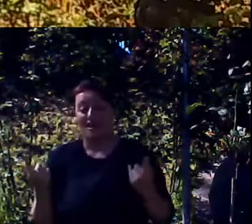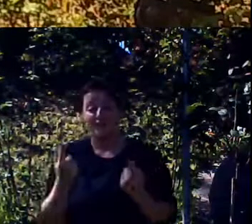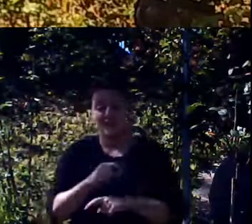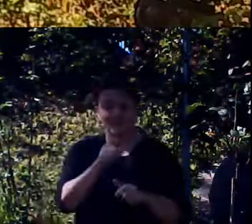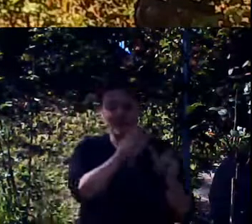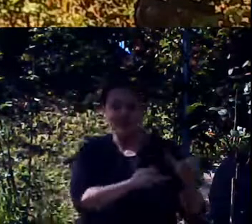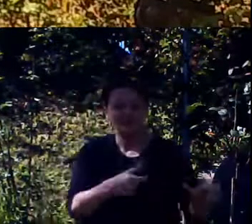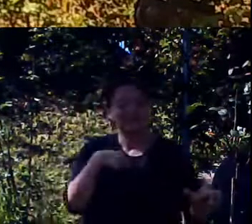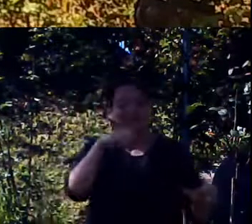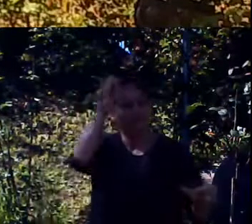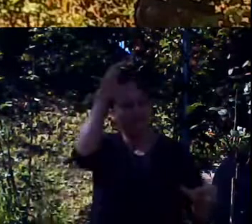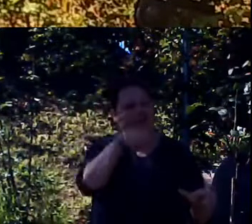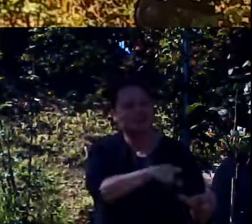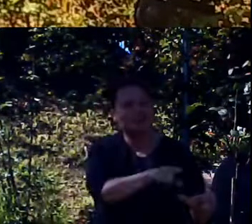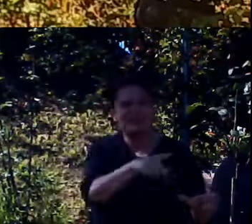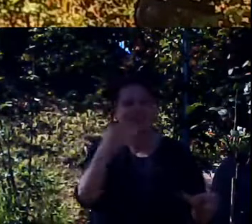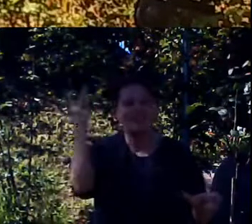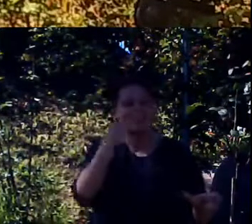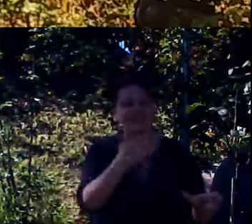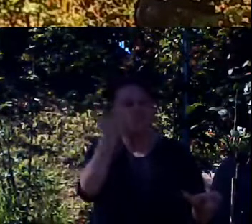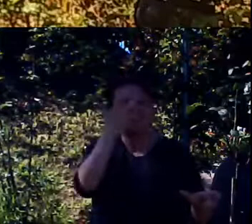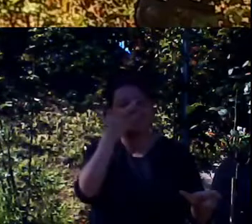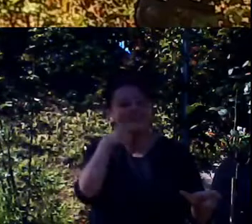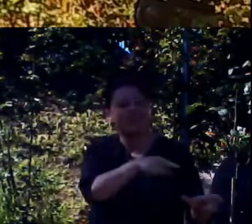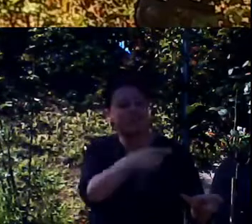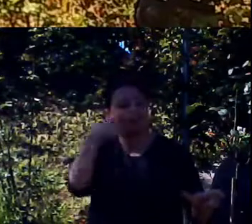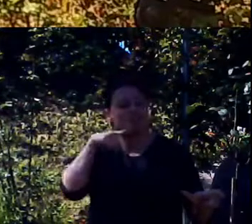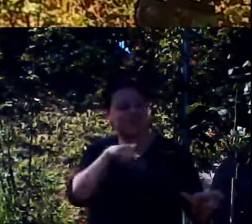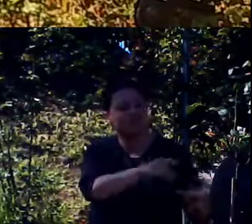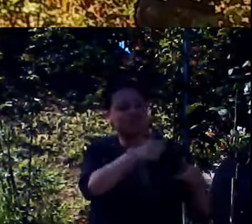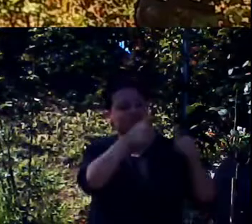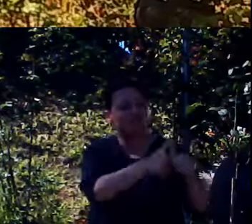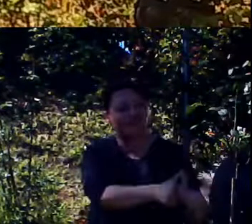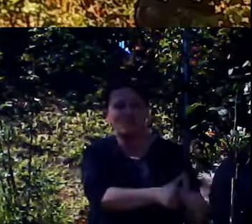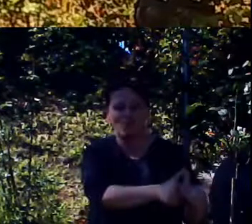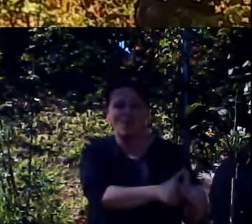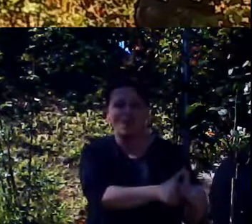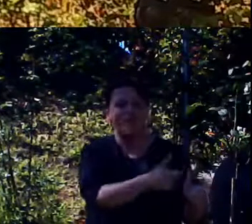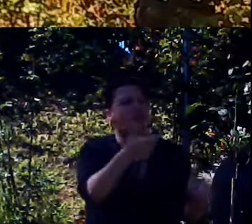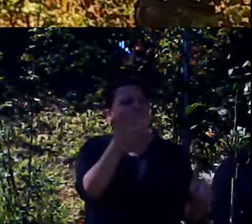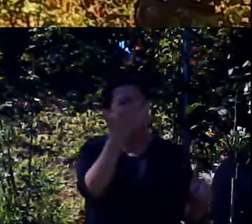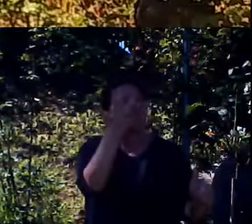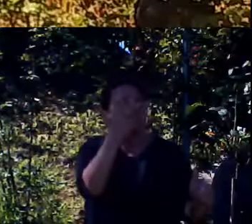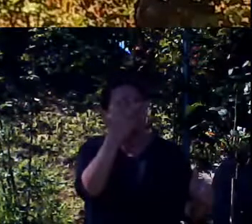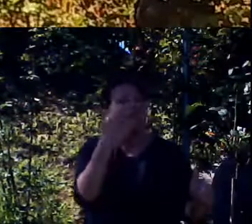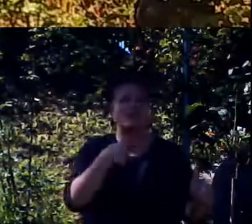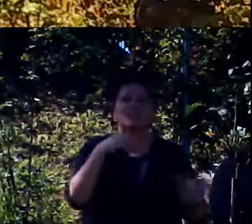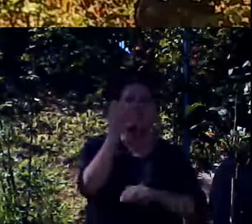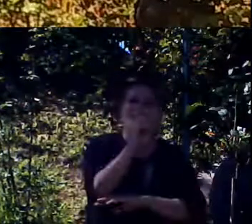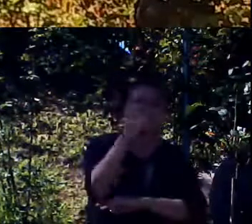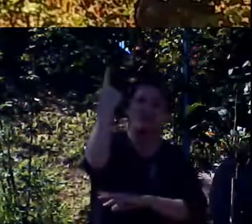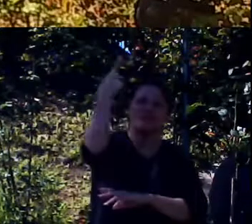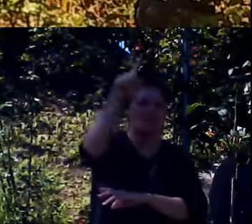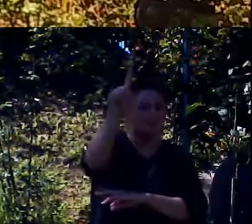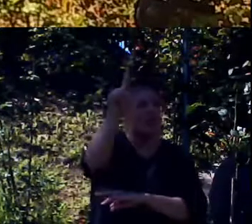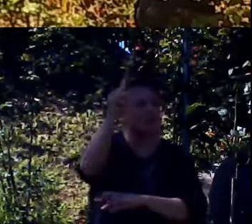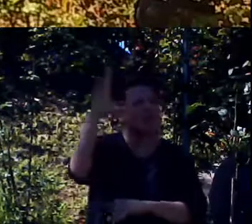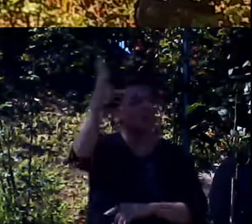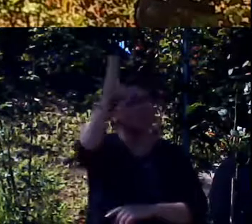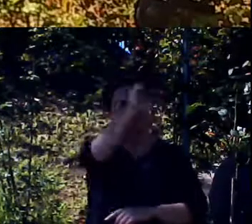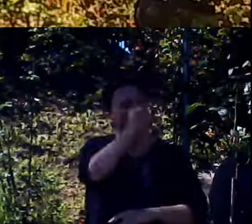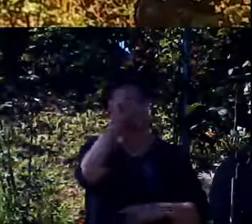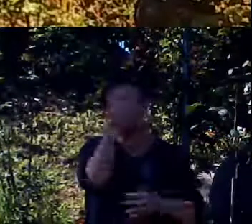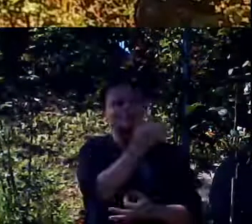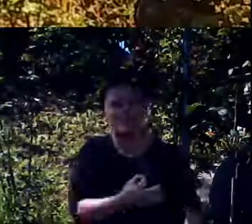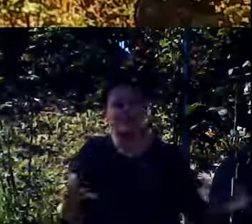verso la luce perché appaia chiaramente che le sue opere sono state fatte in dio